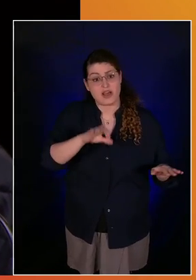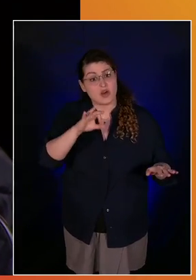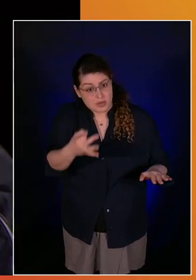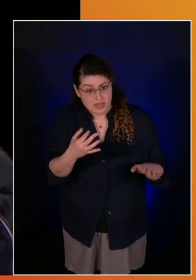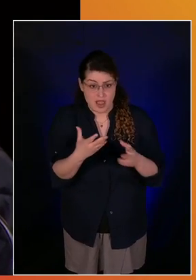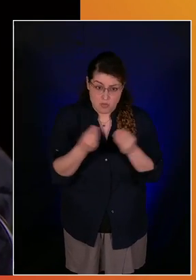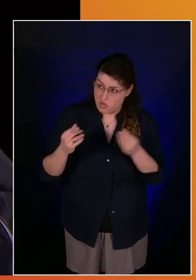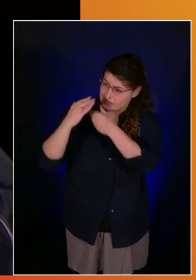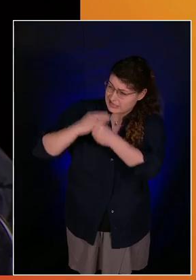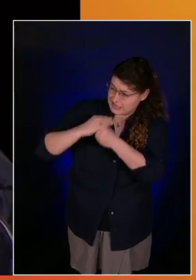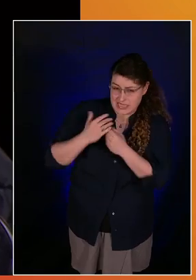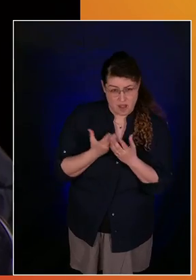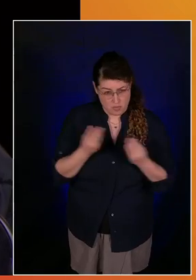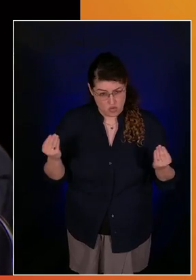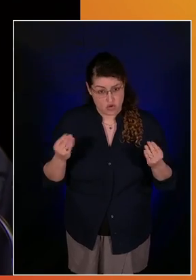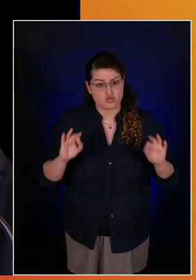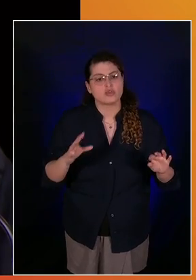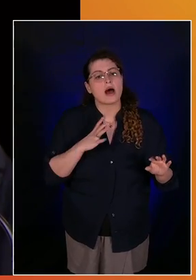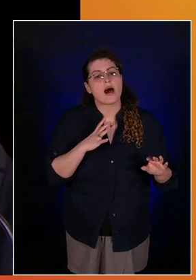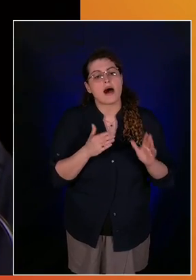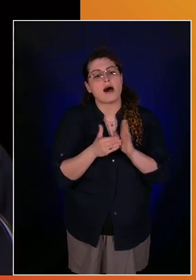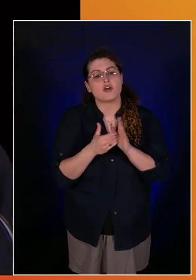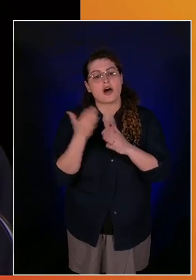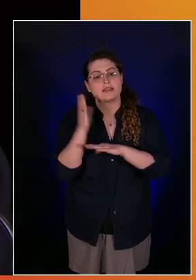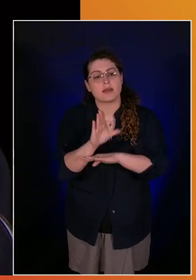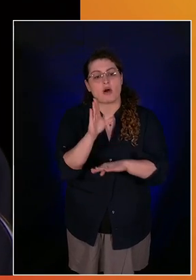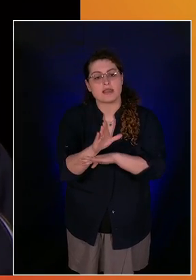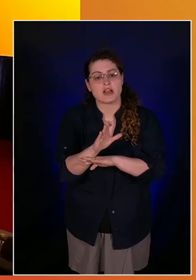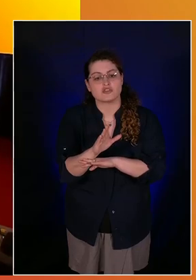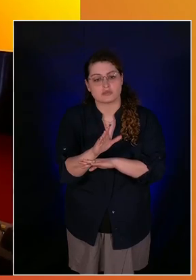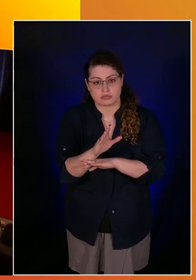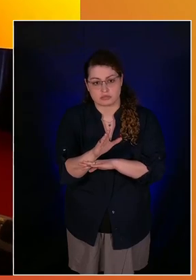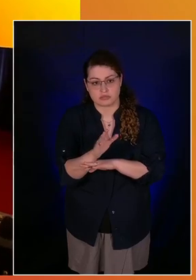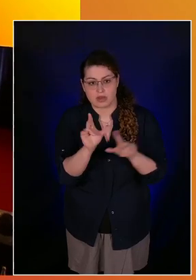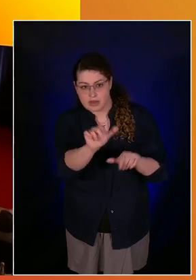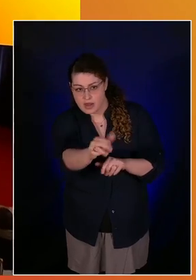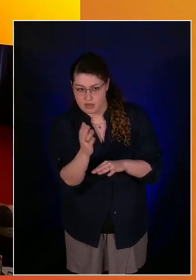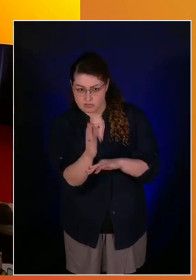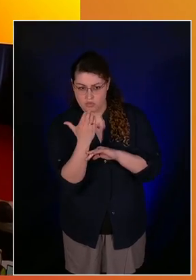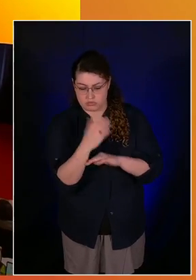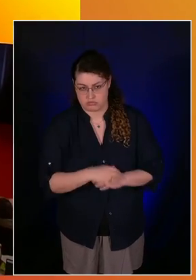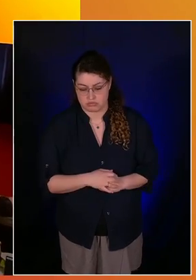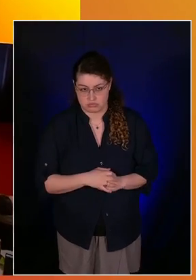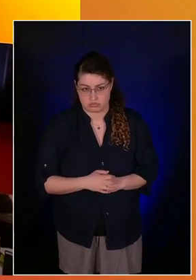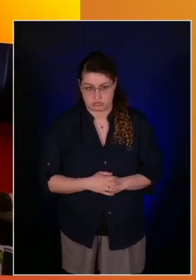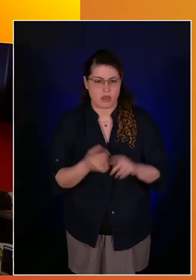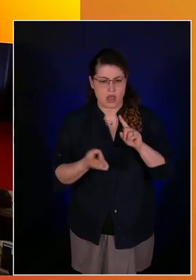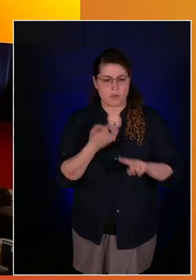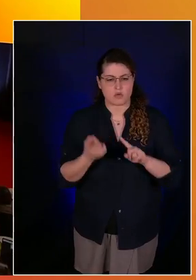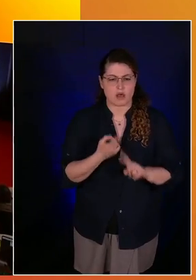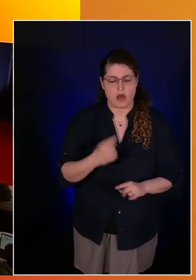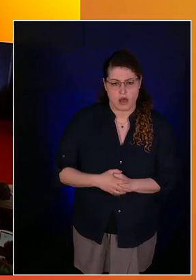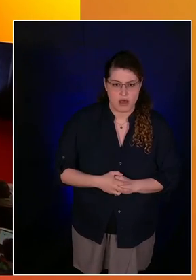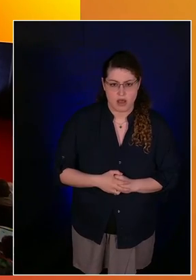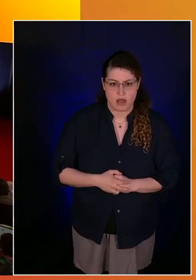répression encore un témoignage qui nous arrive et c'est pas des moindres non plus ouiy vas-y